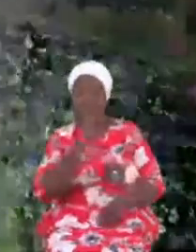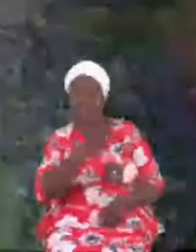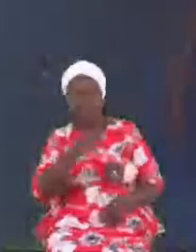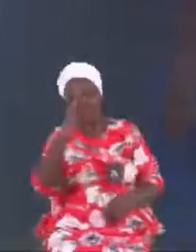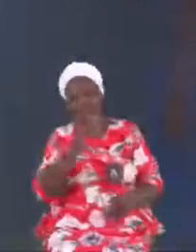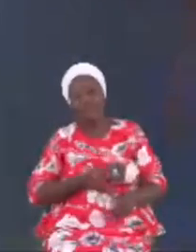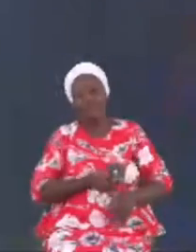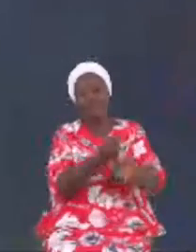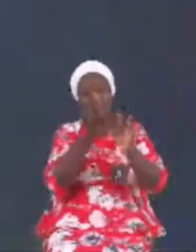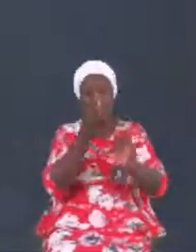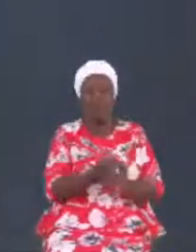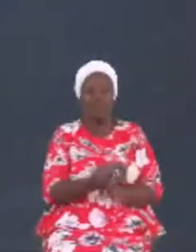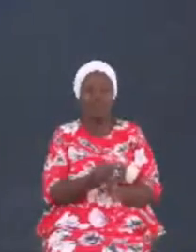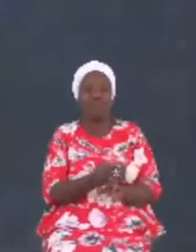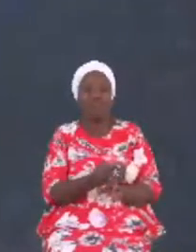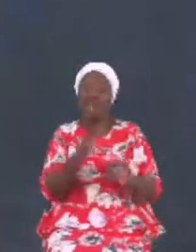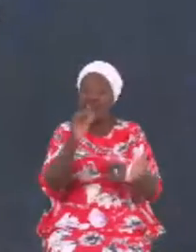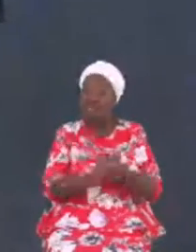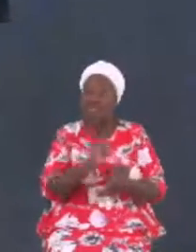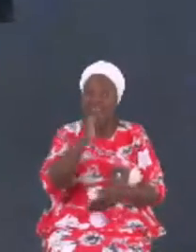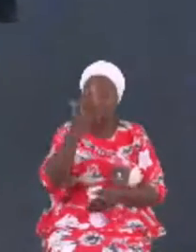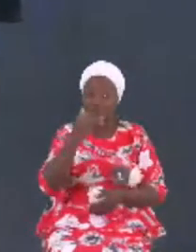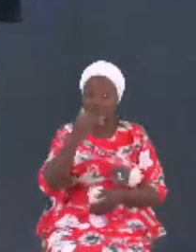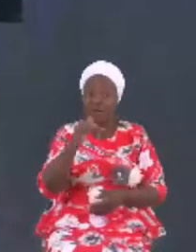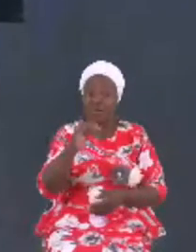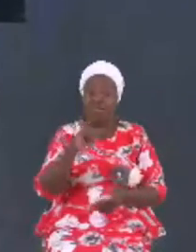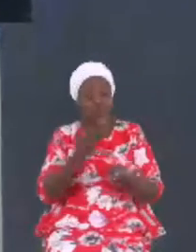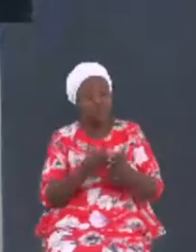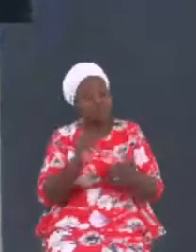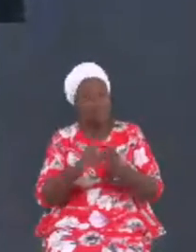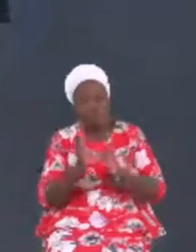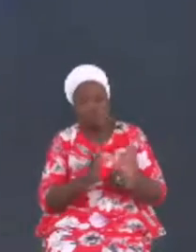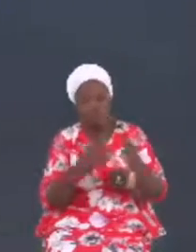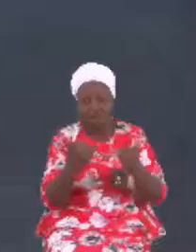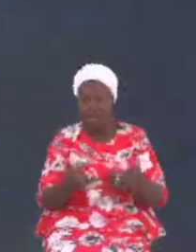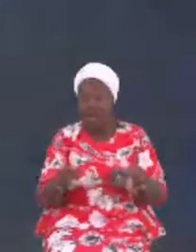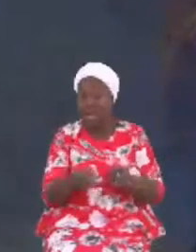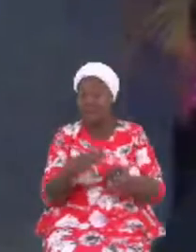Ces paroles certaines. C'est pourquoi il est allé préparer maintenant.